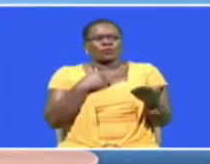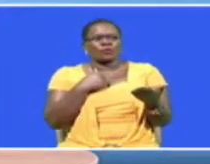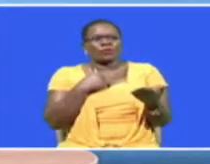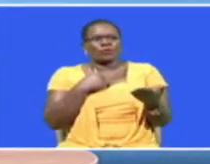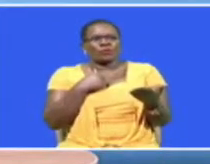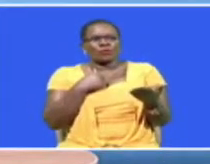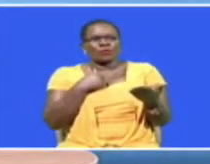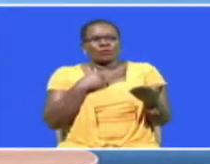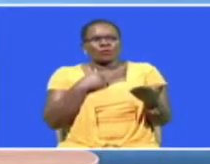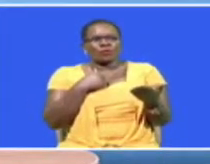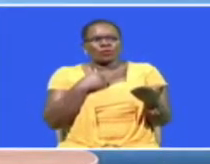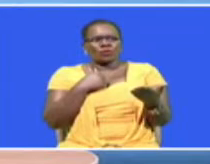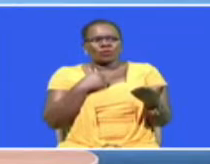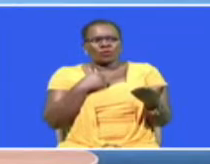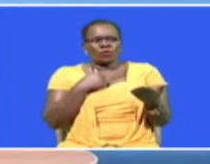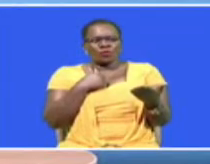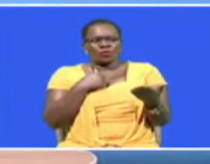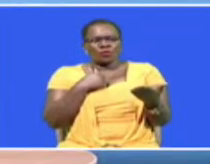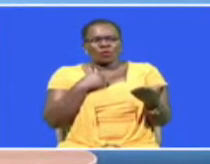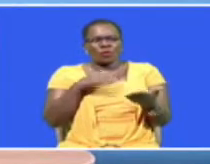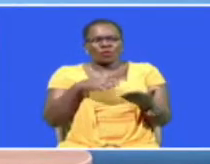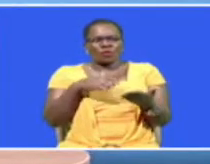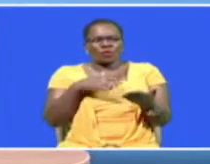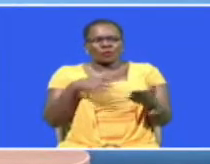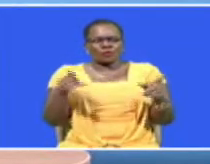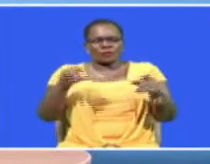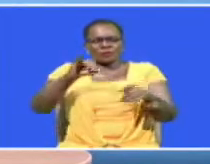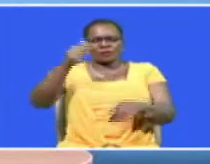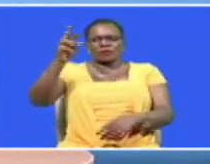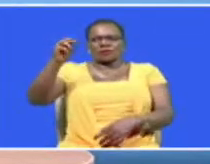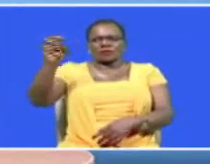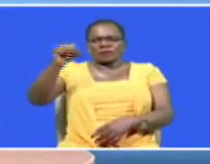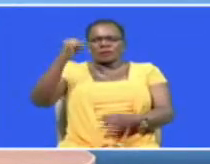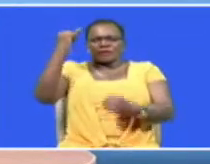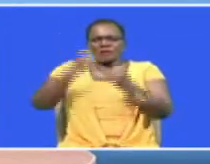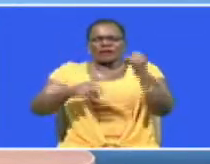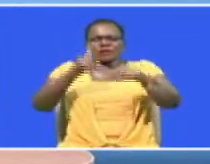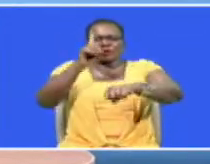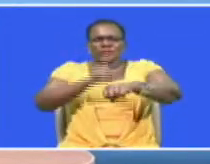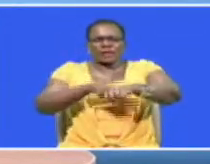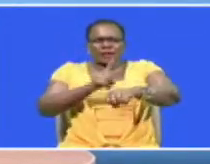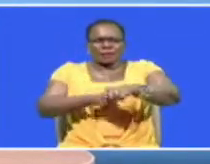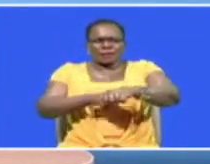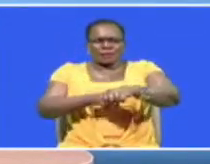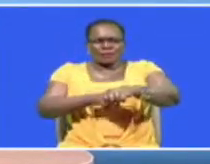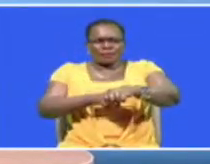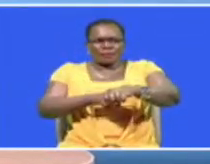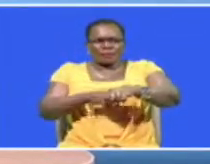Now, stepping out in front of a ruckus St. James Park for the final time this